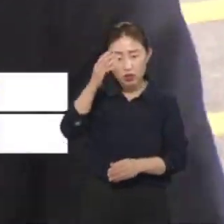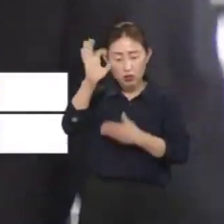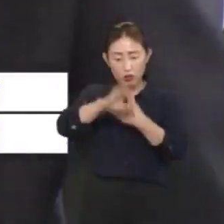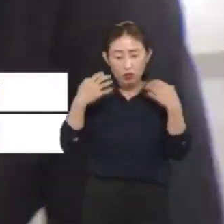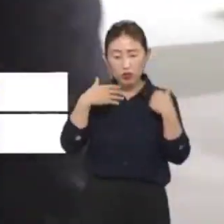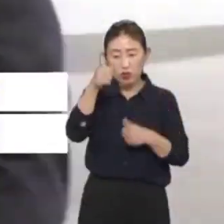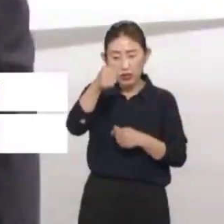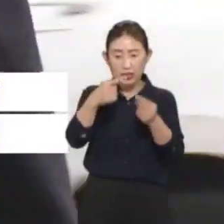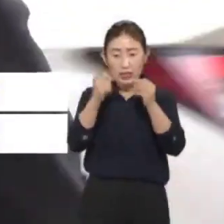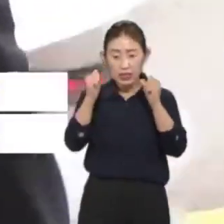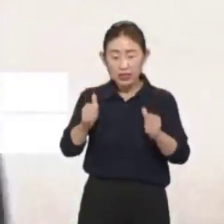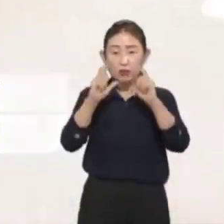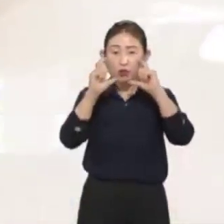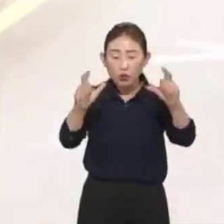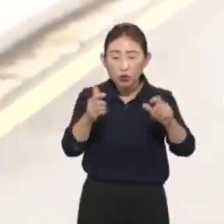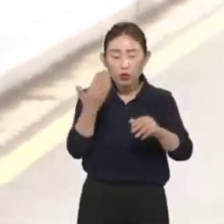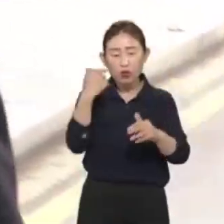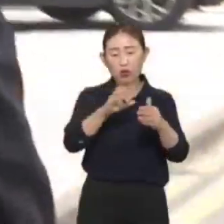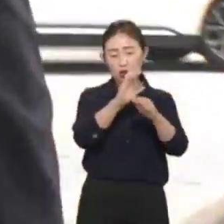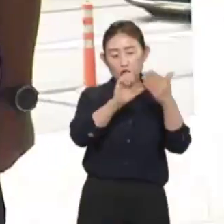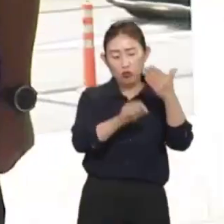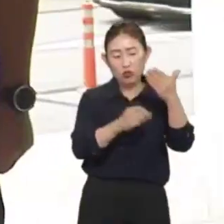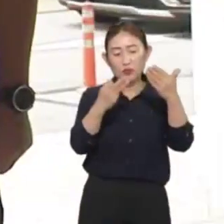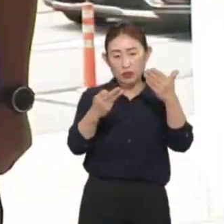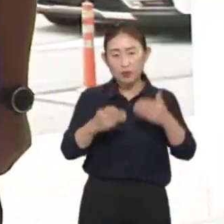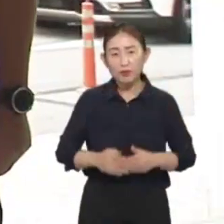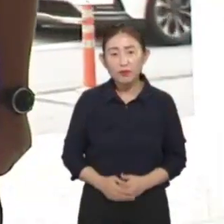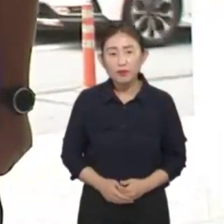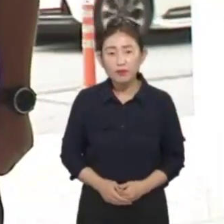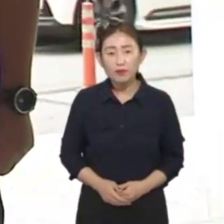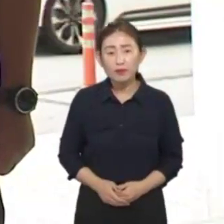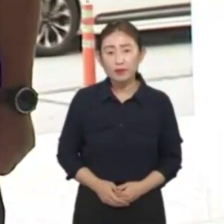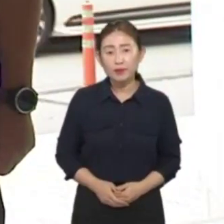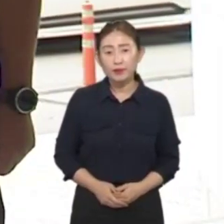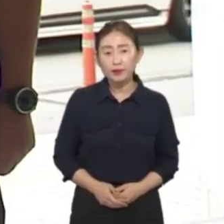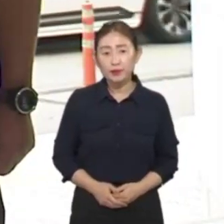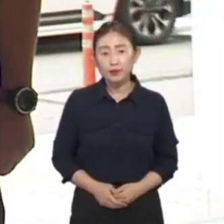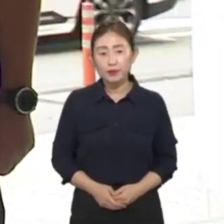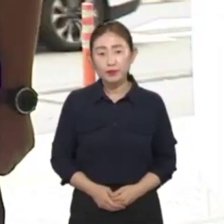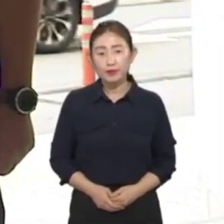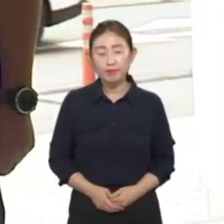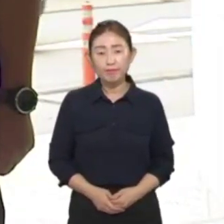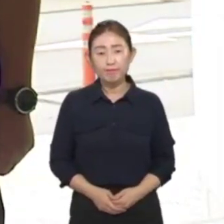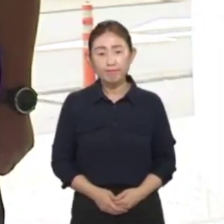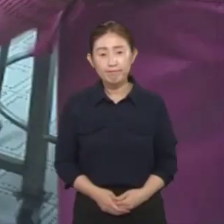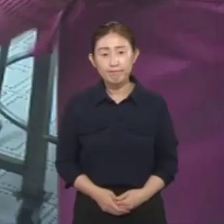서구청장의 1심 선고는 다음 달 13일로 예정됐습니다. TJB 이수복입니다.